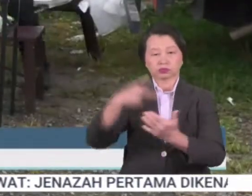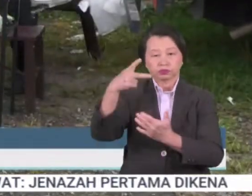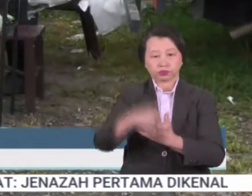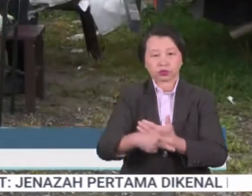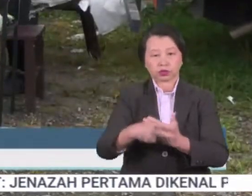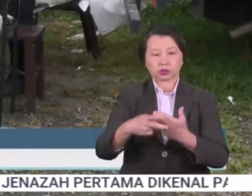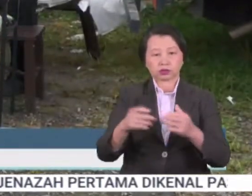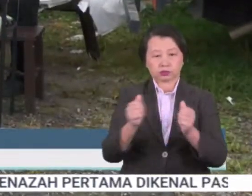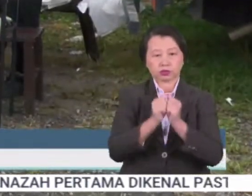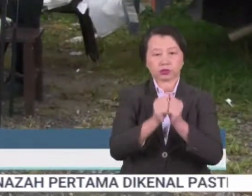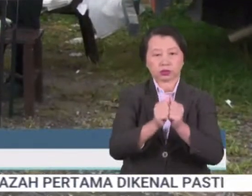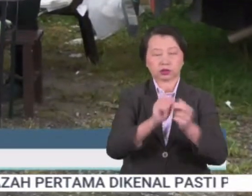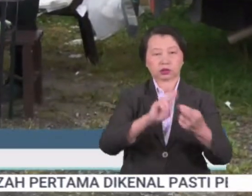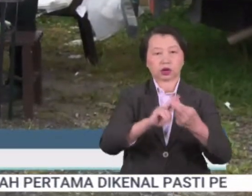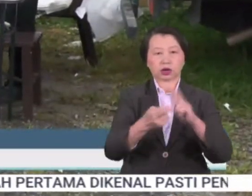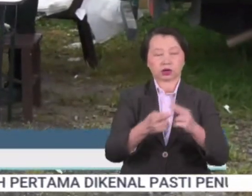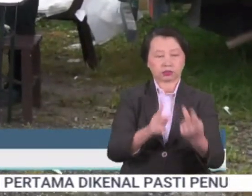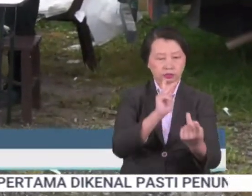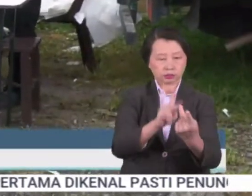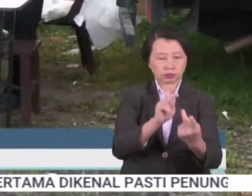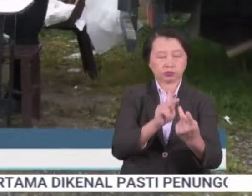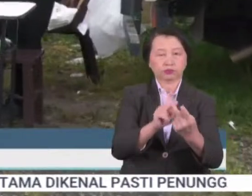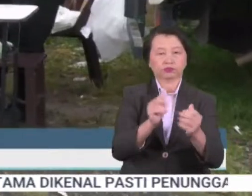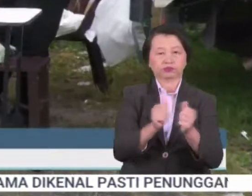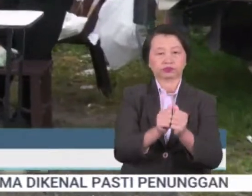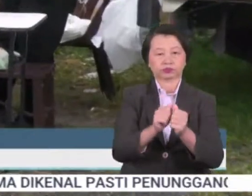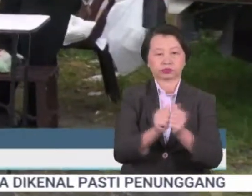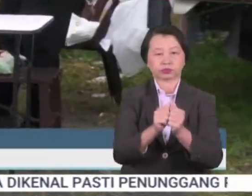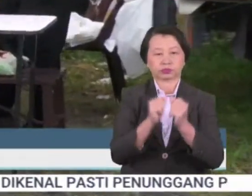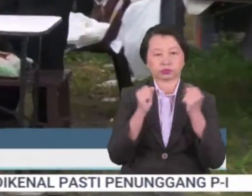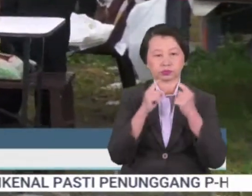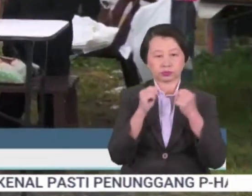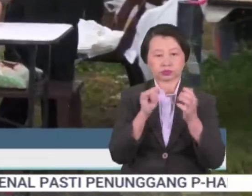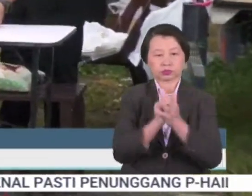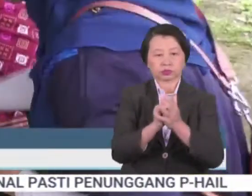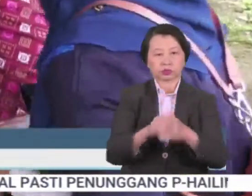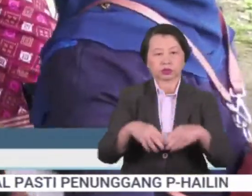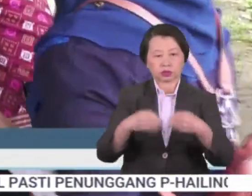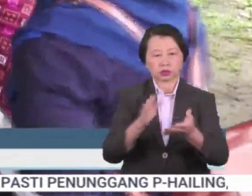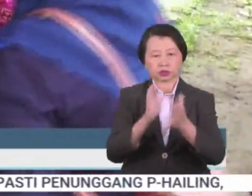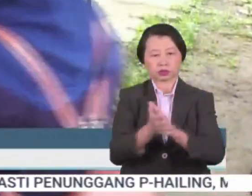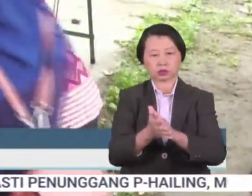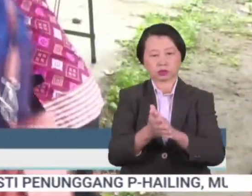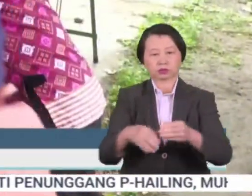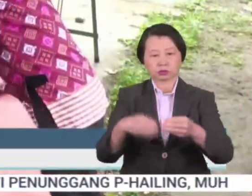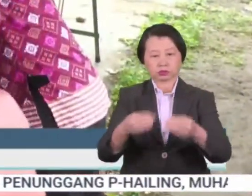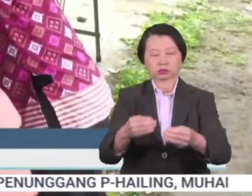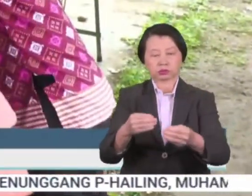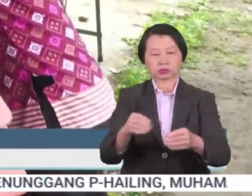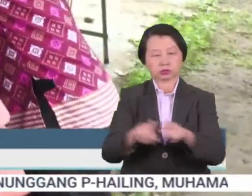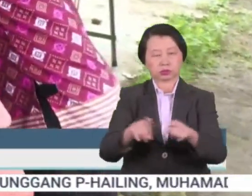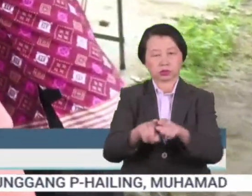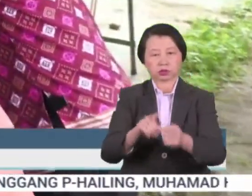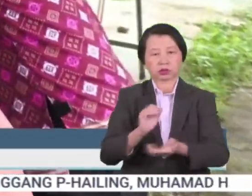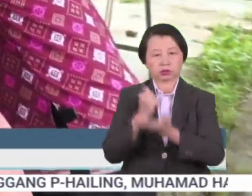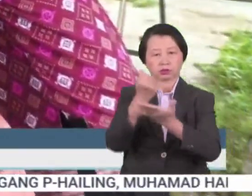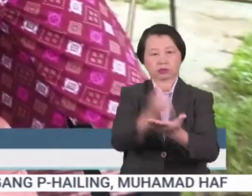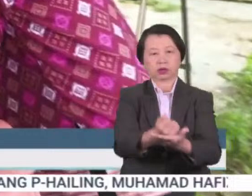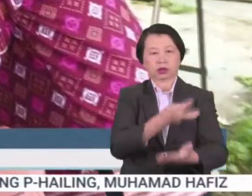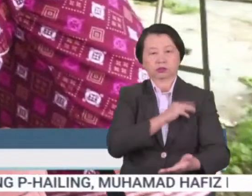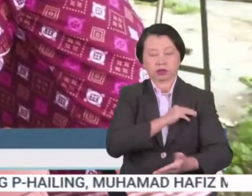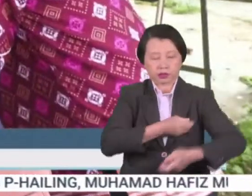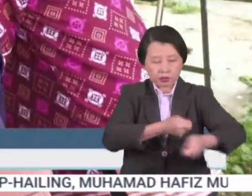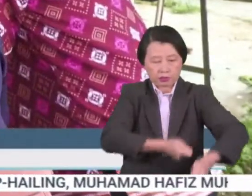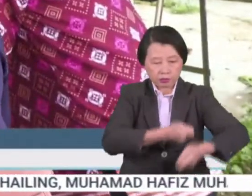dijayakan bersama dengan Rakan strategik kjasa holdingan berhad ini turut dihadiri Adun inanam yang juga pembantu Menteri